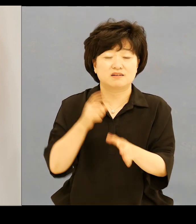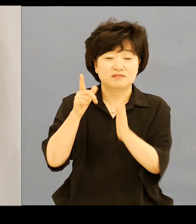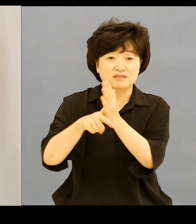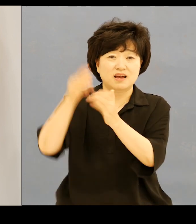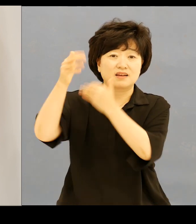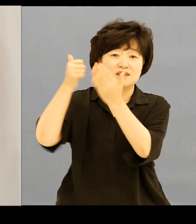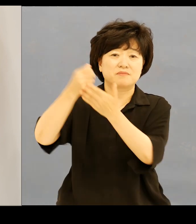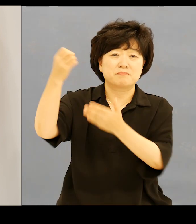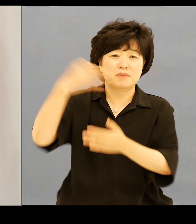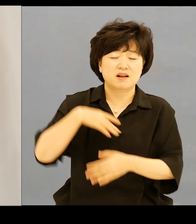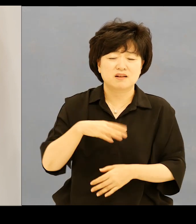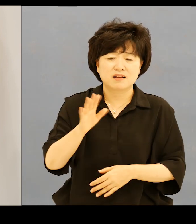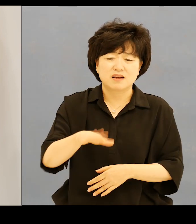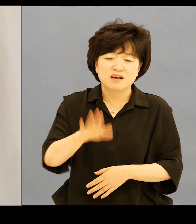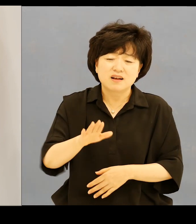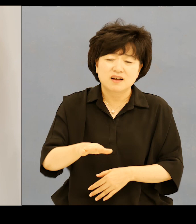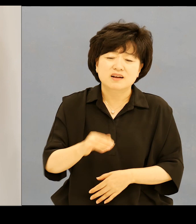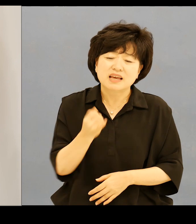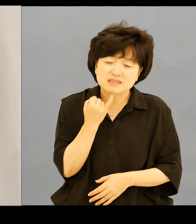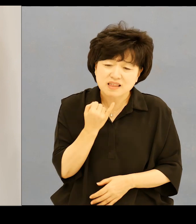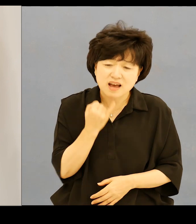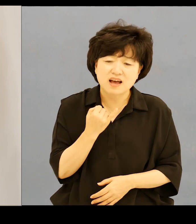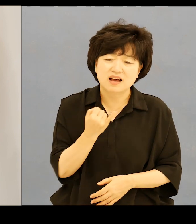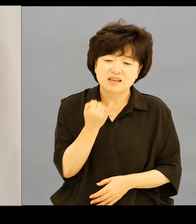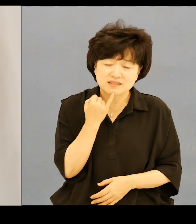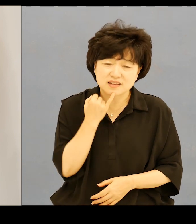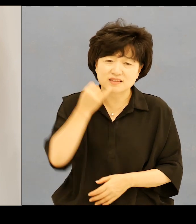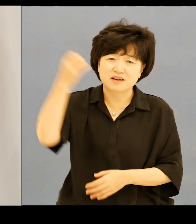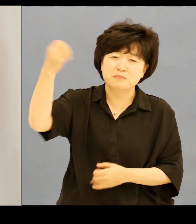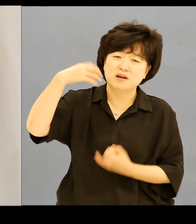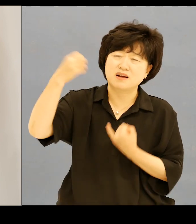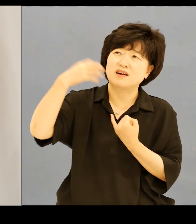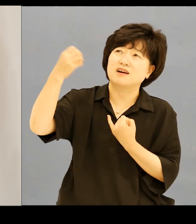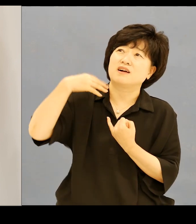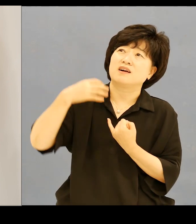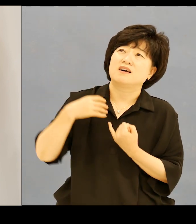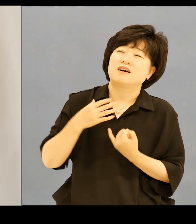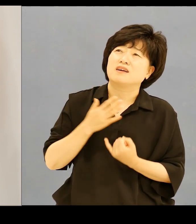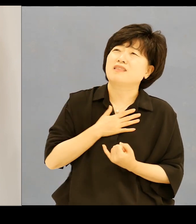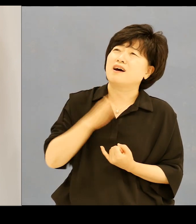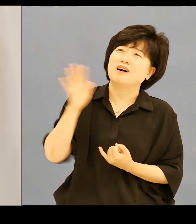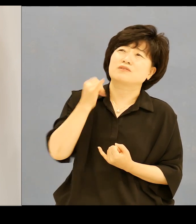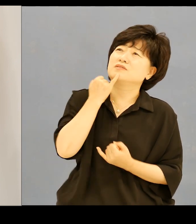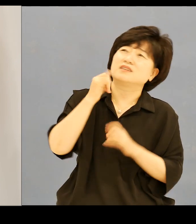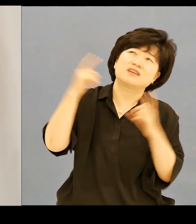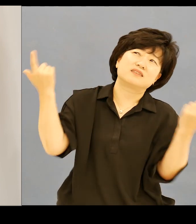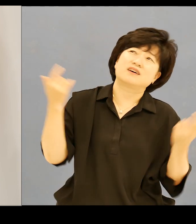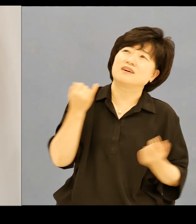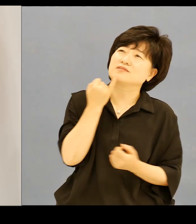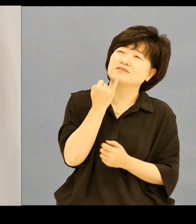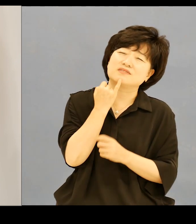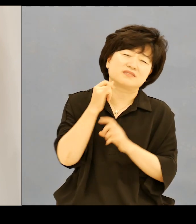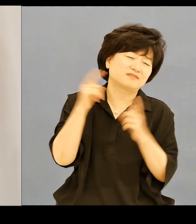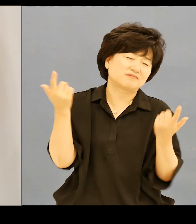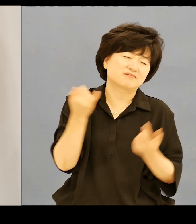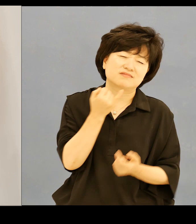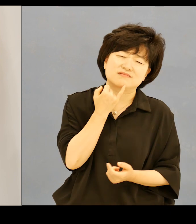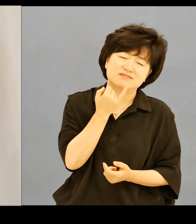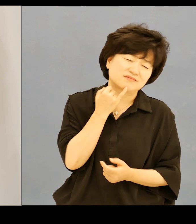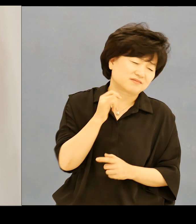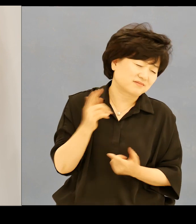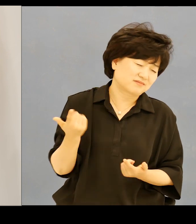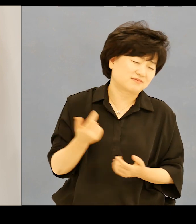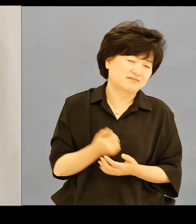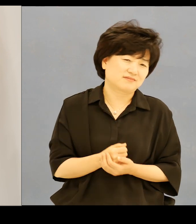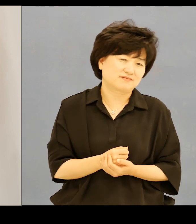괜찮아 괜찮아. 근데 저는 안 괜찮거든요. 아, 저는 안 괜찮아요. 주님, 저는 안 괜찮아요. 하면서